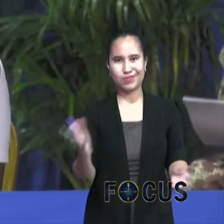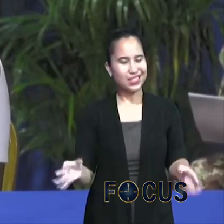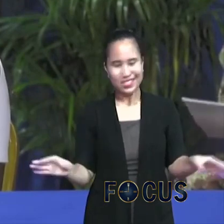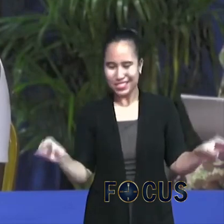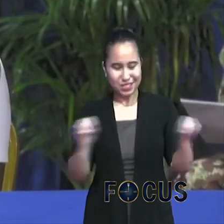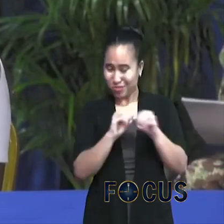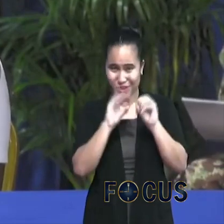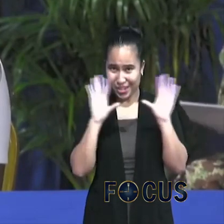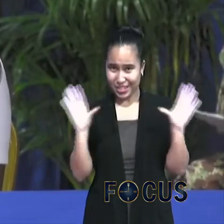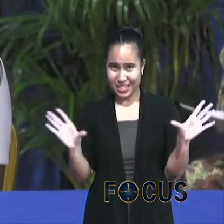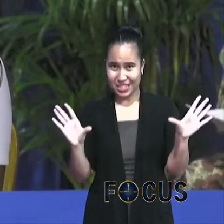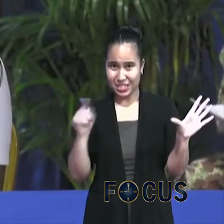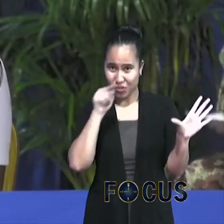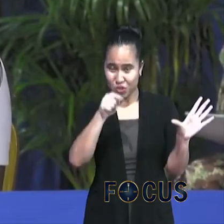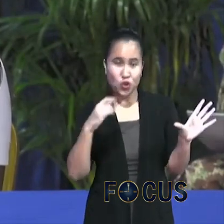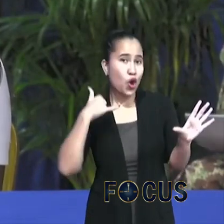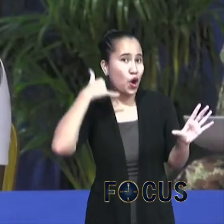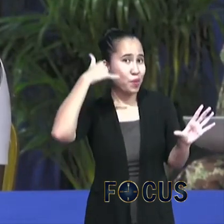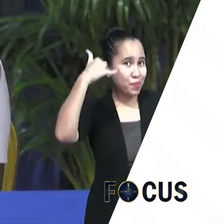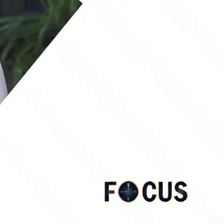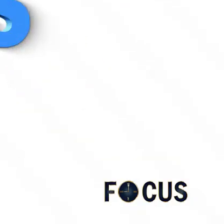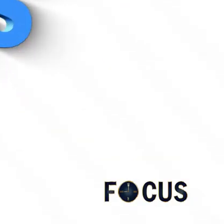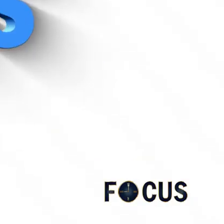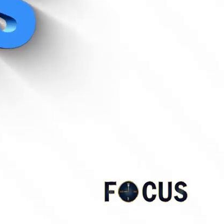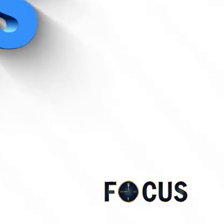dan worden dus bepaalde zaken nog aan u gevraagd.